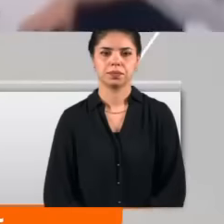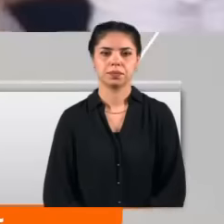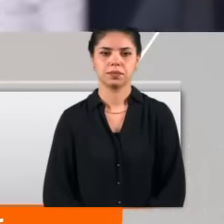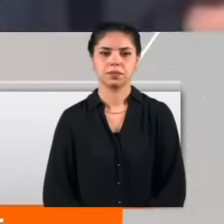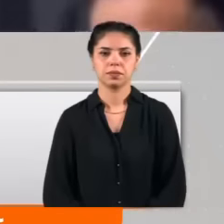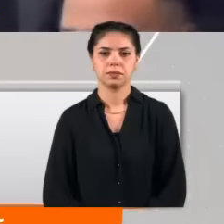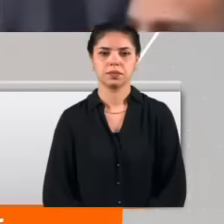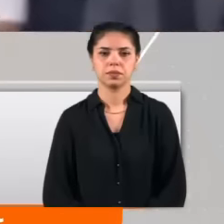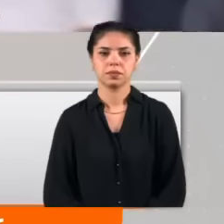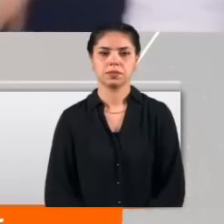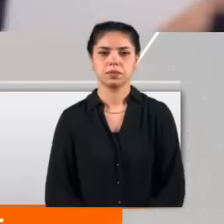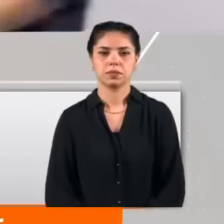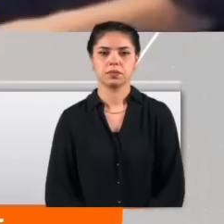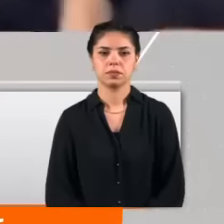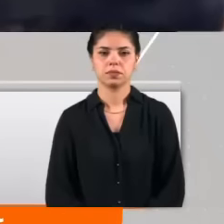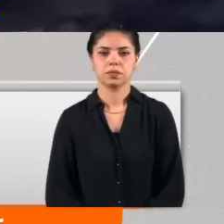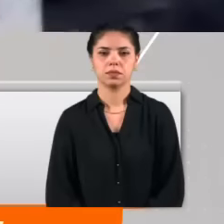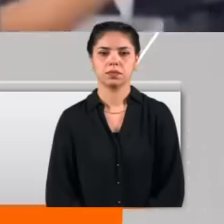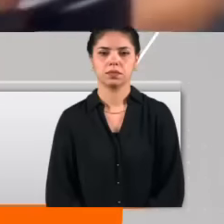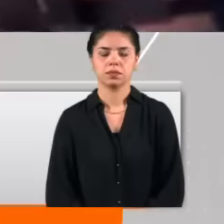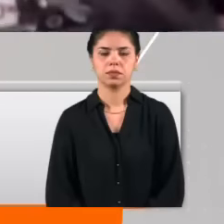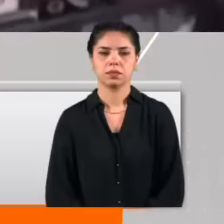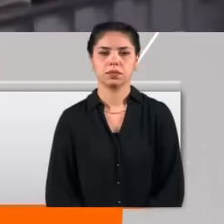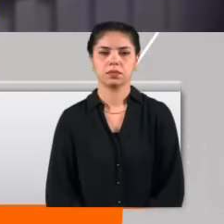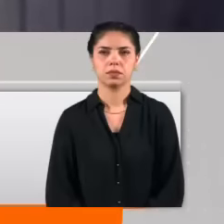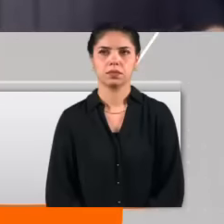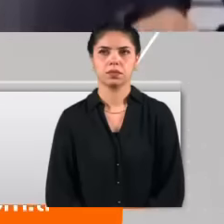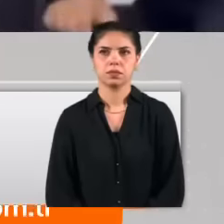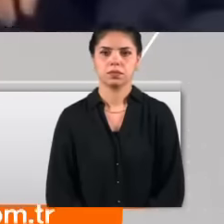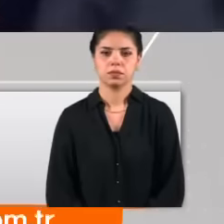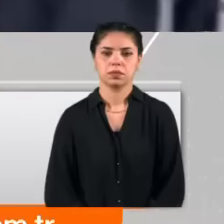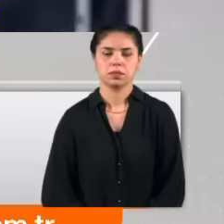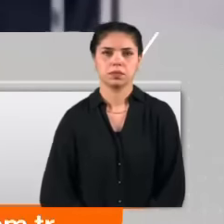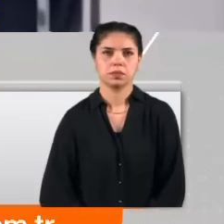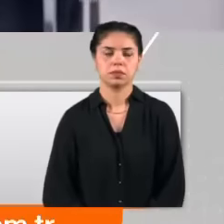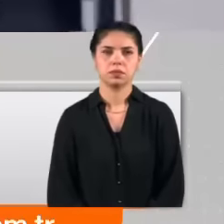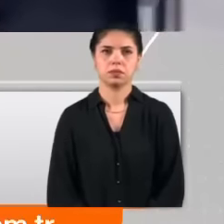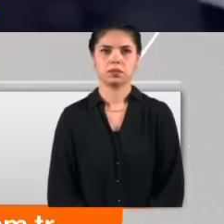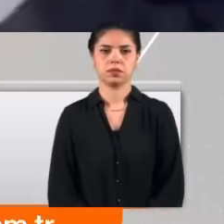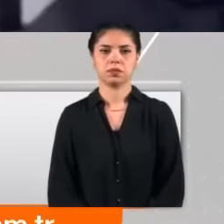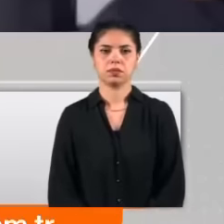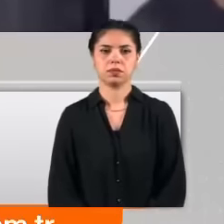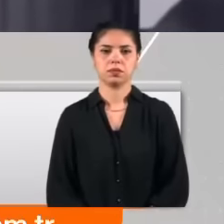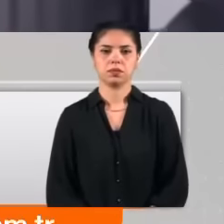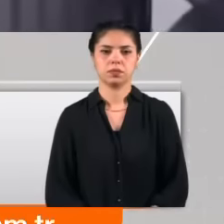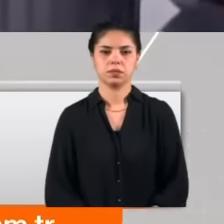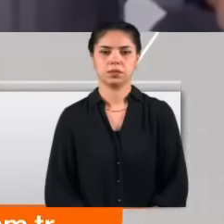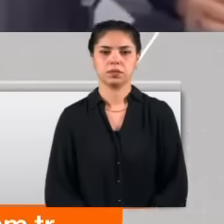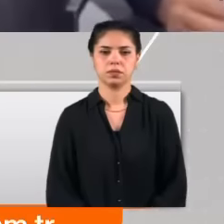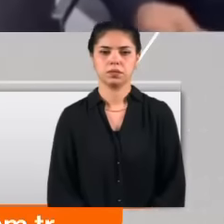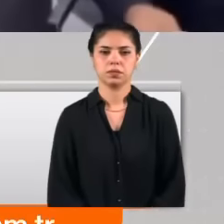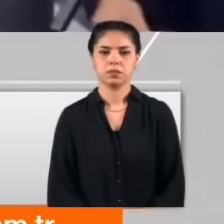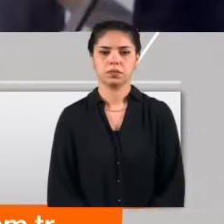Soruşturma yürüten savcı son tutukluluk değerlendirmesinde Dilan Polat'ın da tutuksuz yargılanmak üzere serbest bırakılmasını